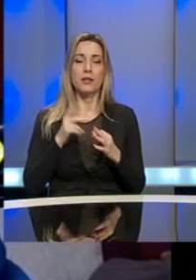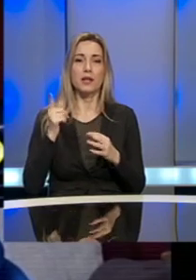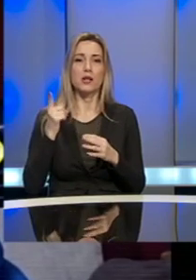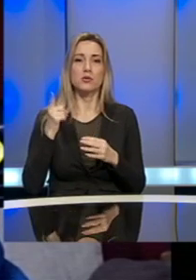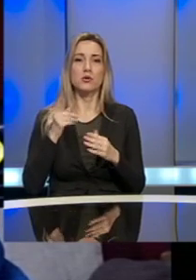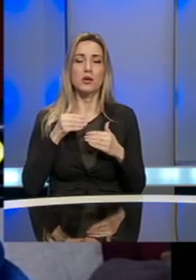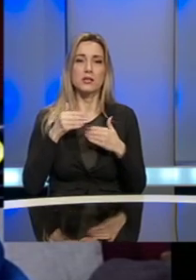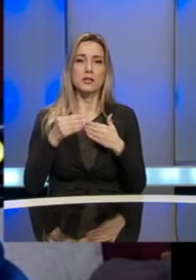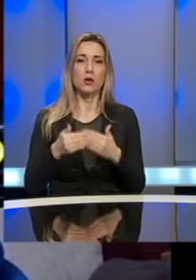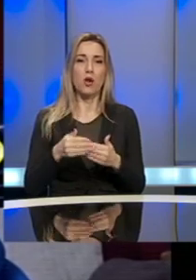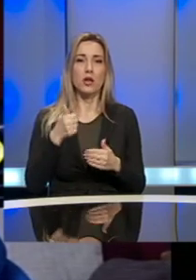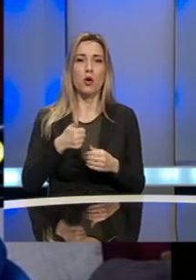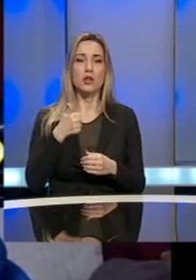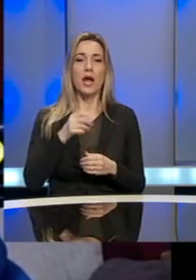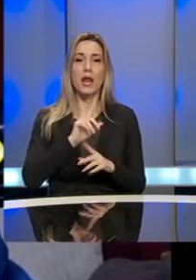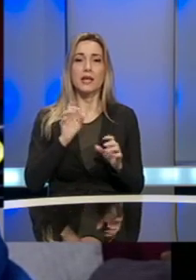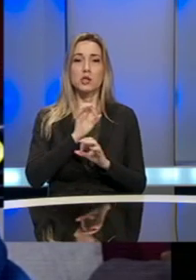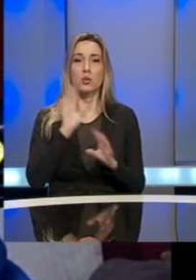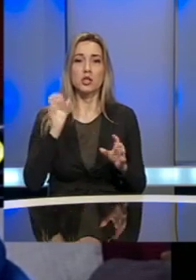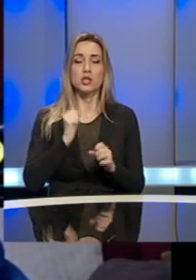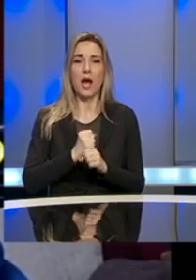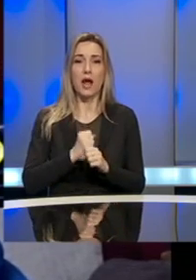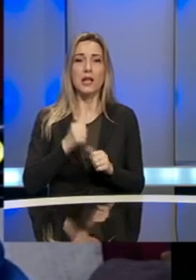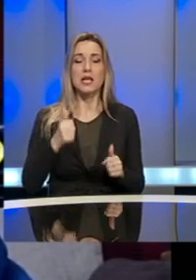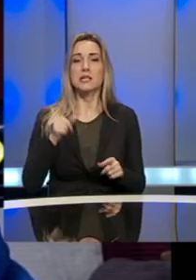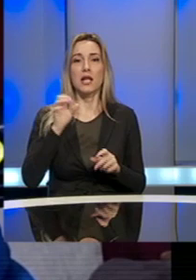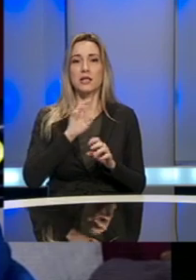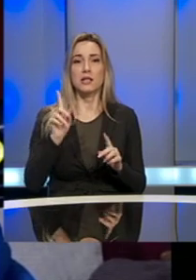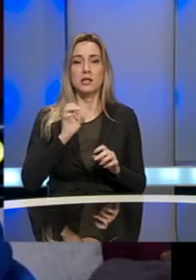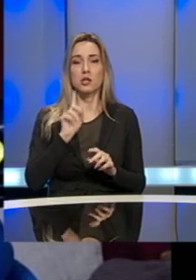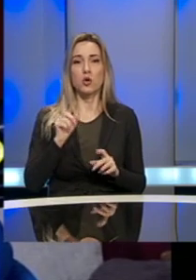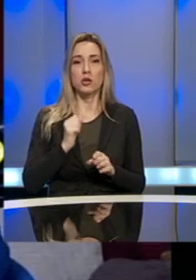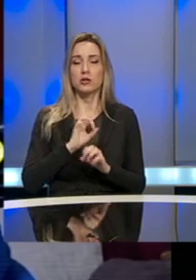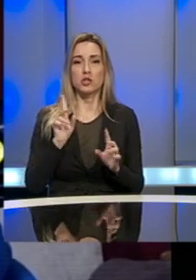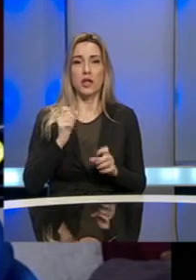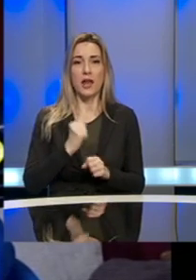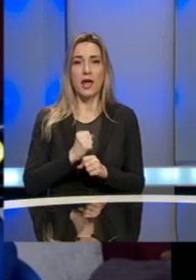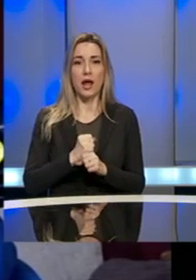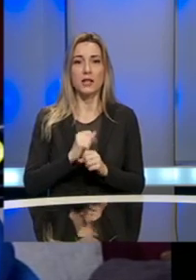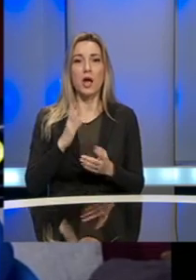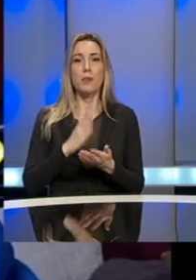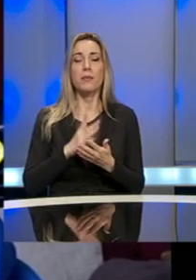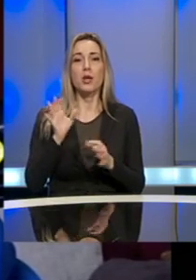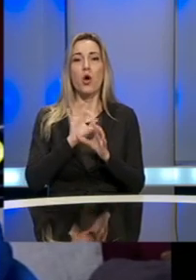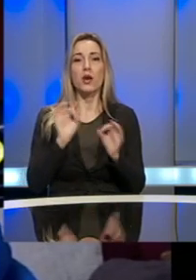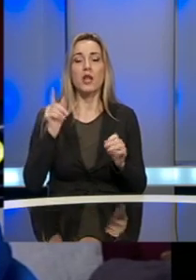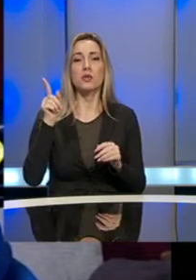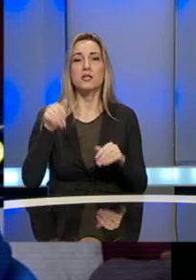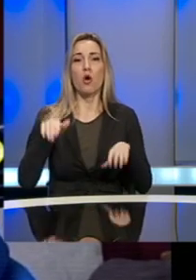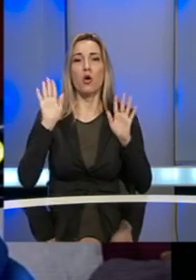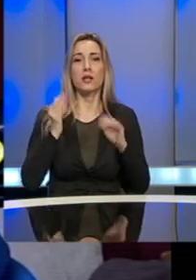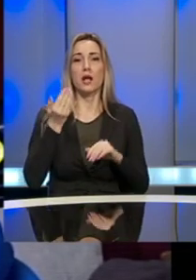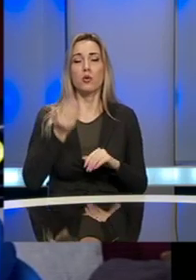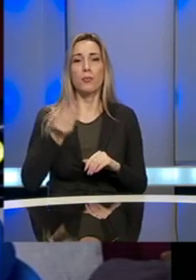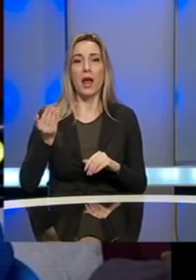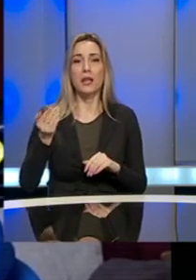zadnjih skoro godinu dana, nisu ništa radili, a i sad manje više ne radi ništa. Evo bilo bi recimo u redu da se odreknu bar jedne plati, da to